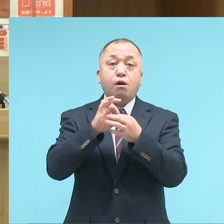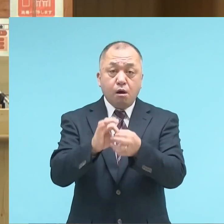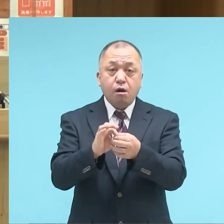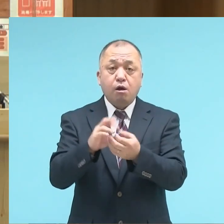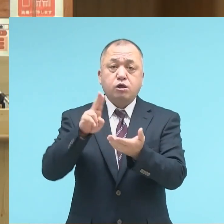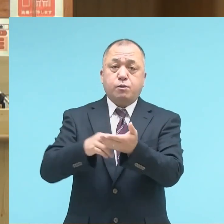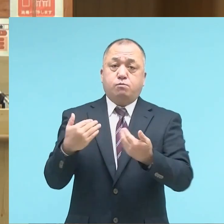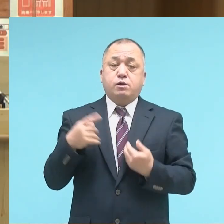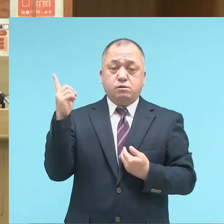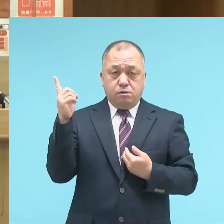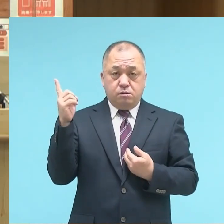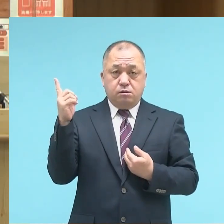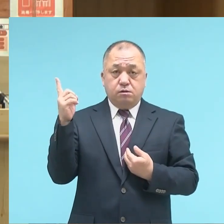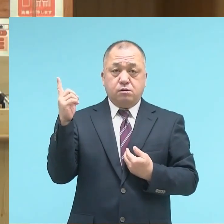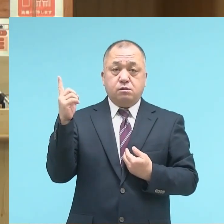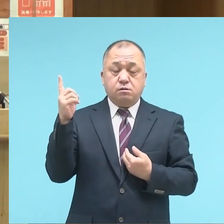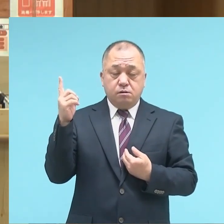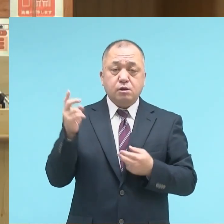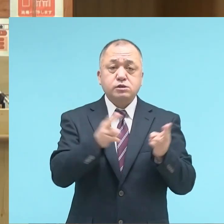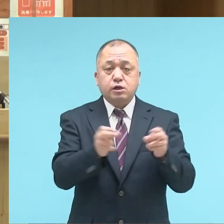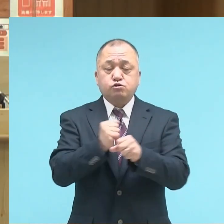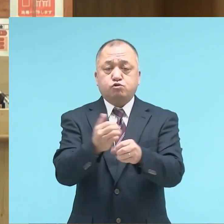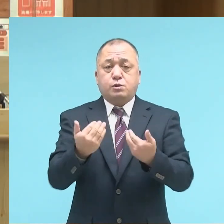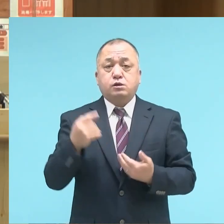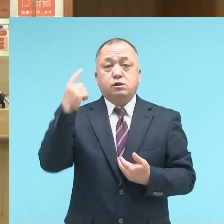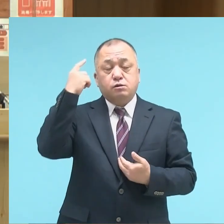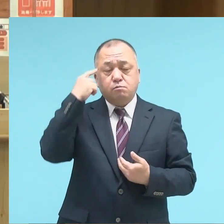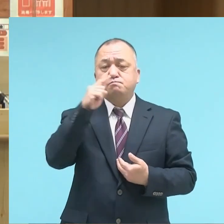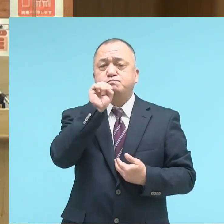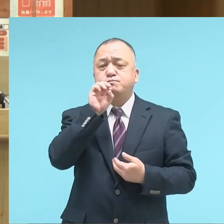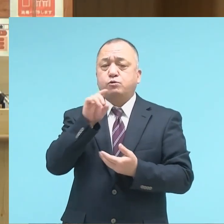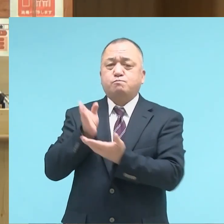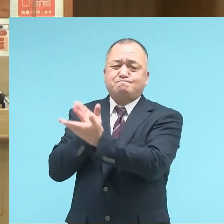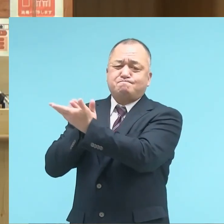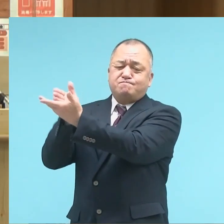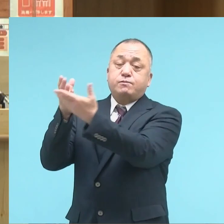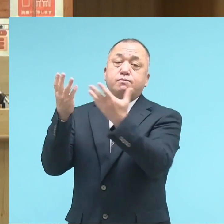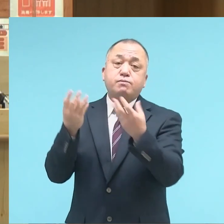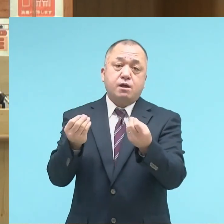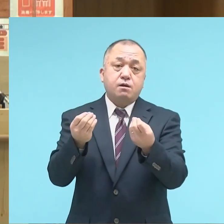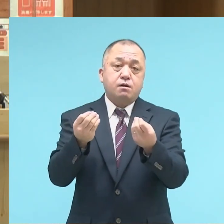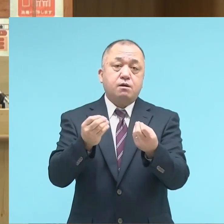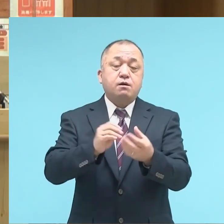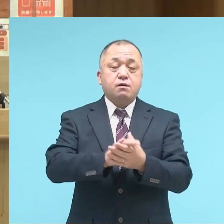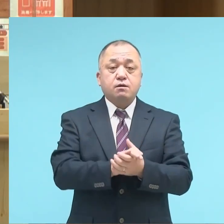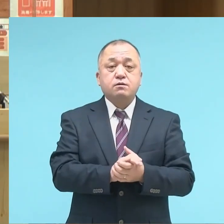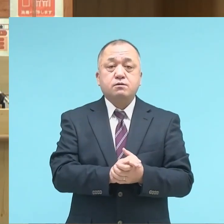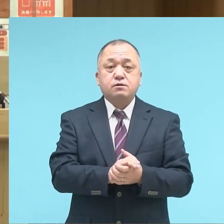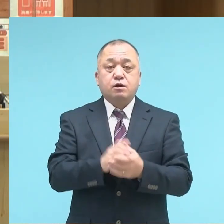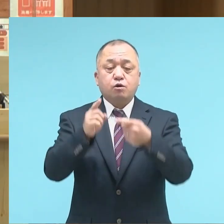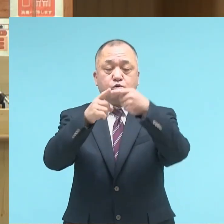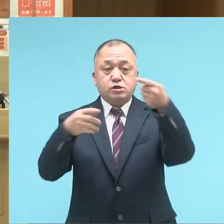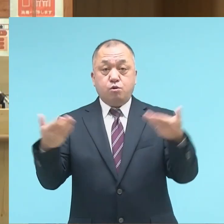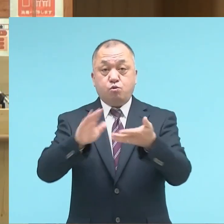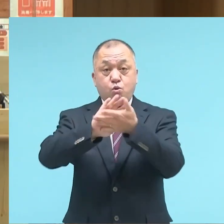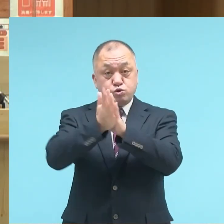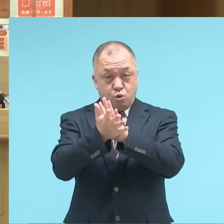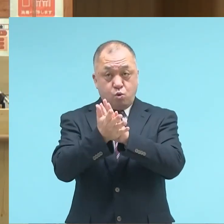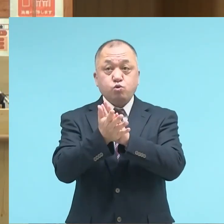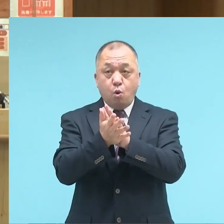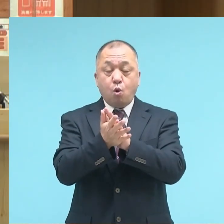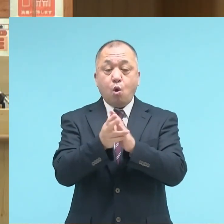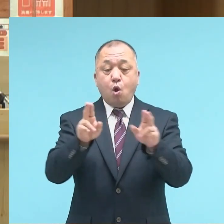これは国として整理すべきなんじゃないかということを言ってまいりましたけれども、今厚生労働省のアドバイザ